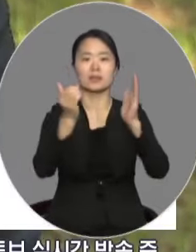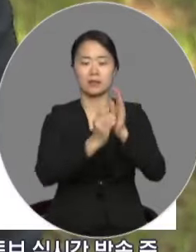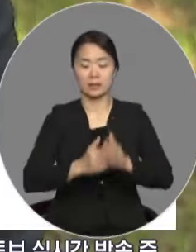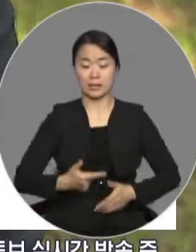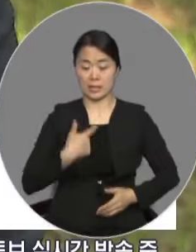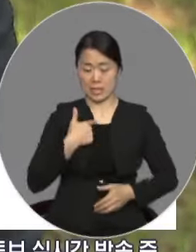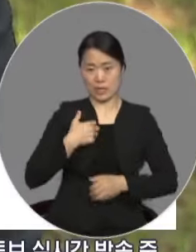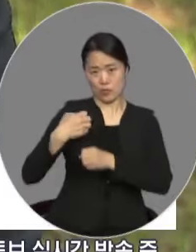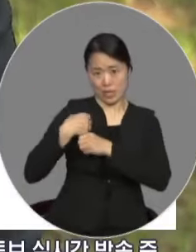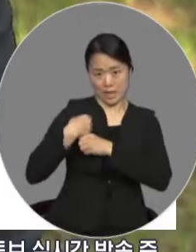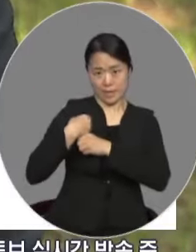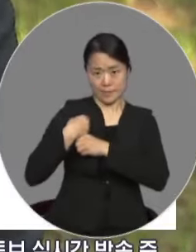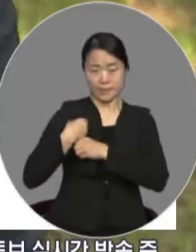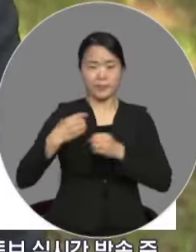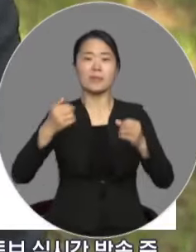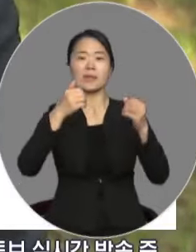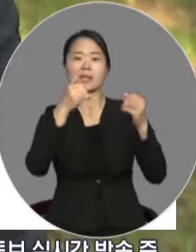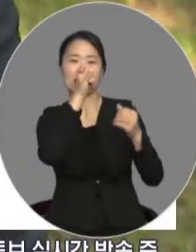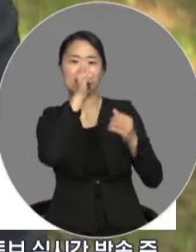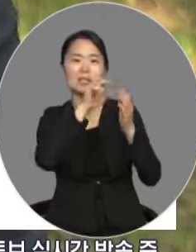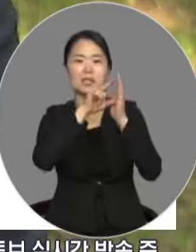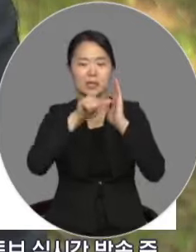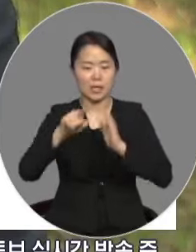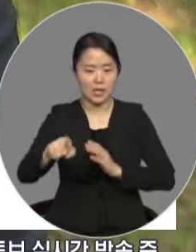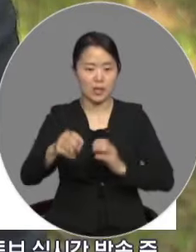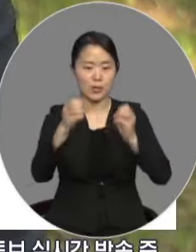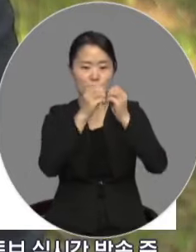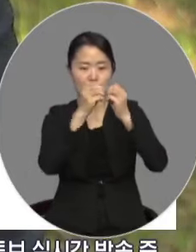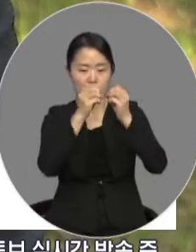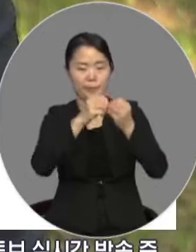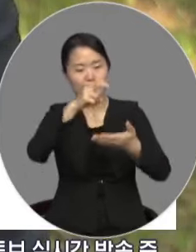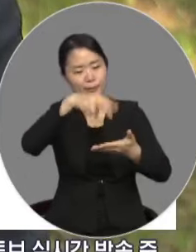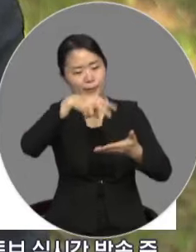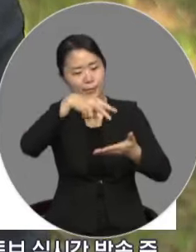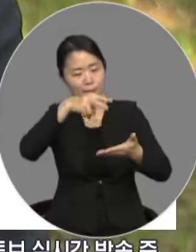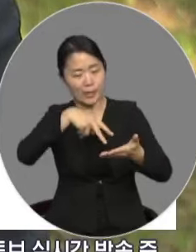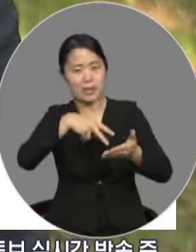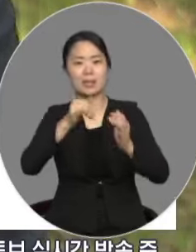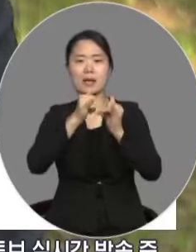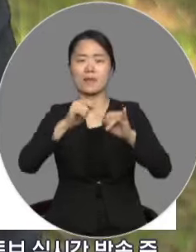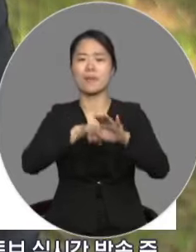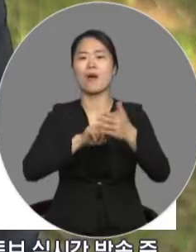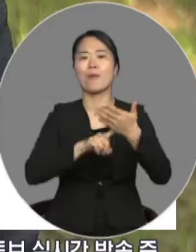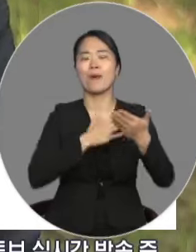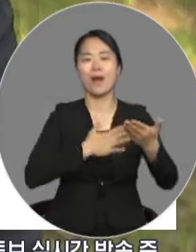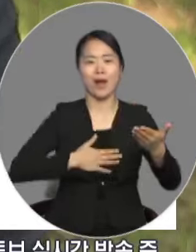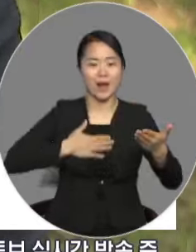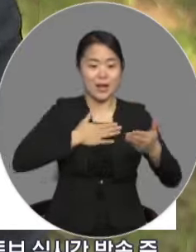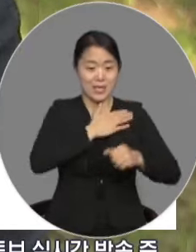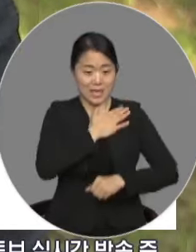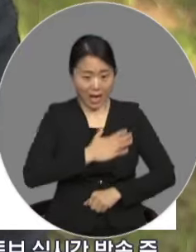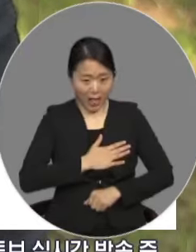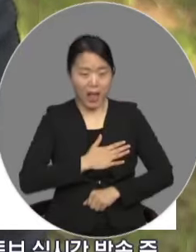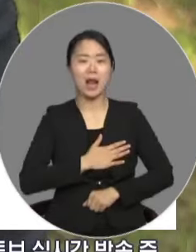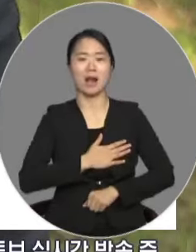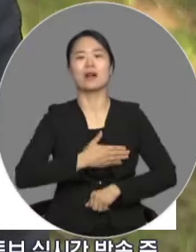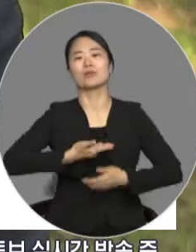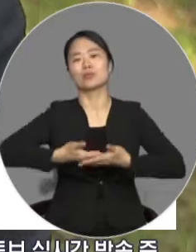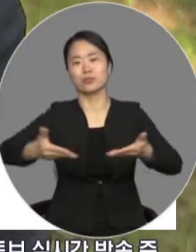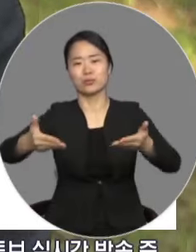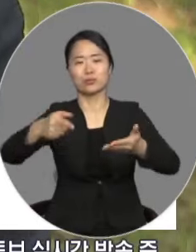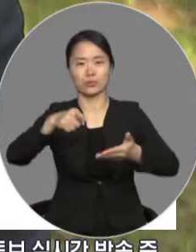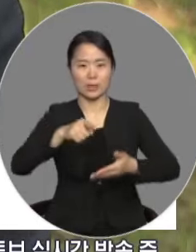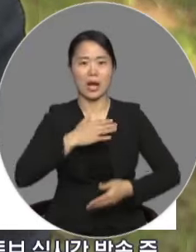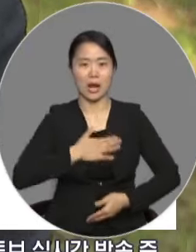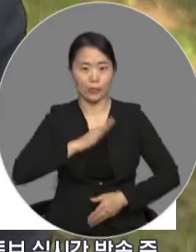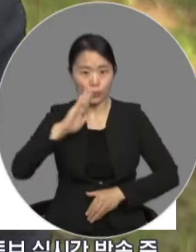읽었는데요. 소설이 사람의 마음, 감정을 굉장히 잘 알려주는 도구라는 걸 깨닫게 되었고 그때부터